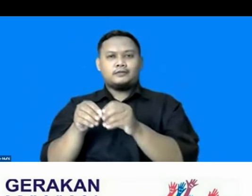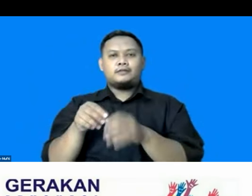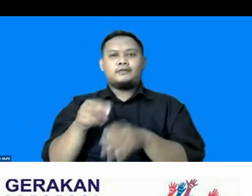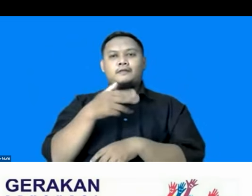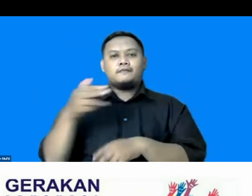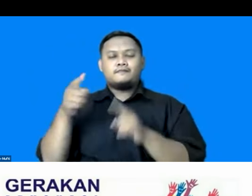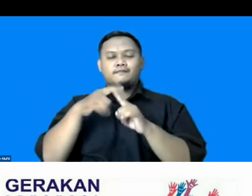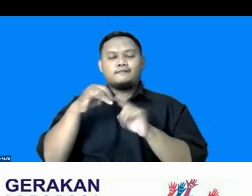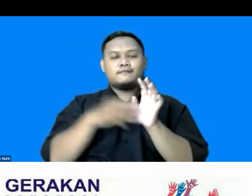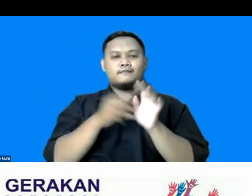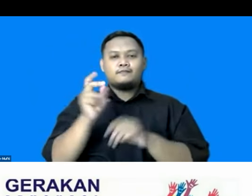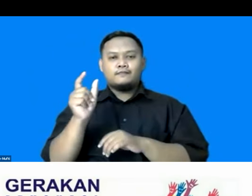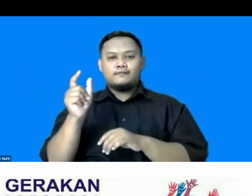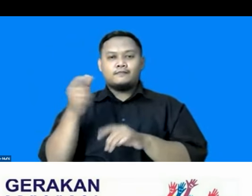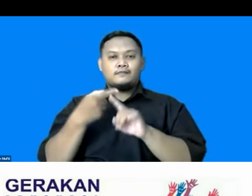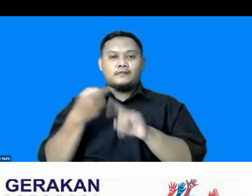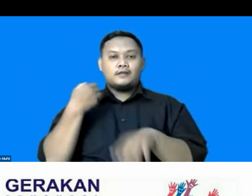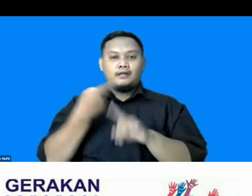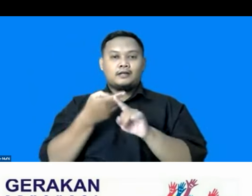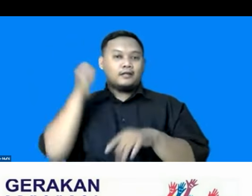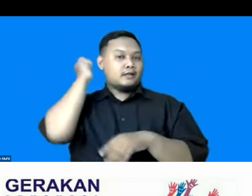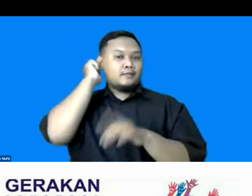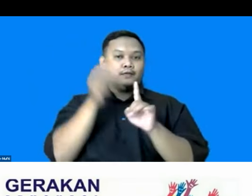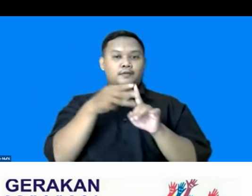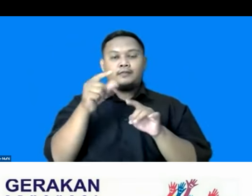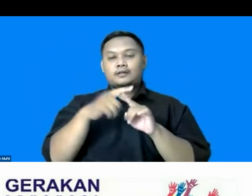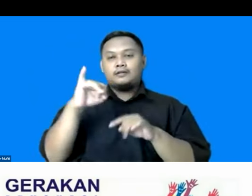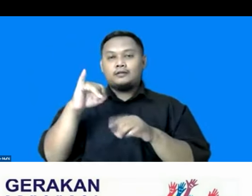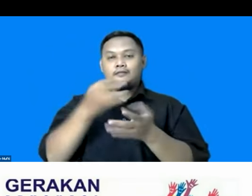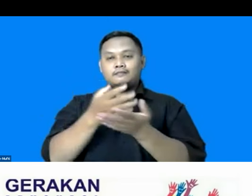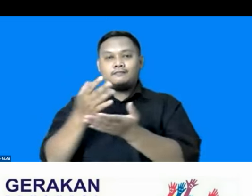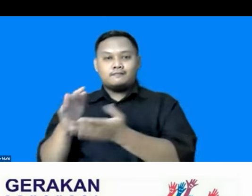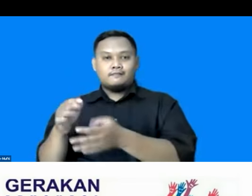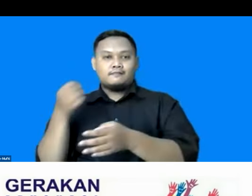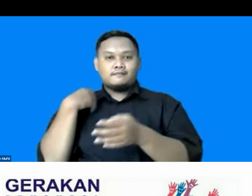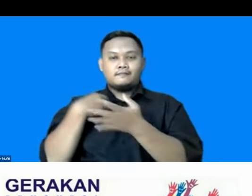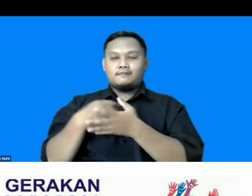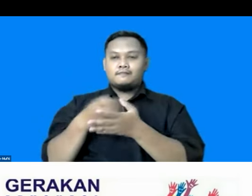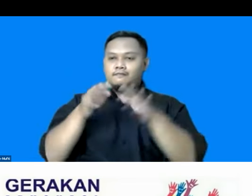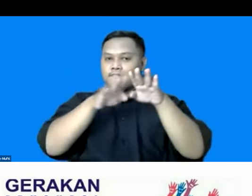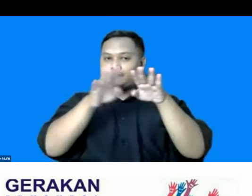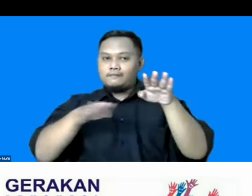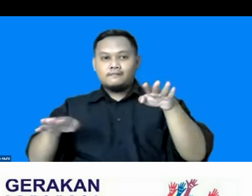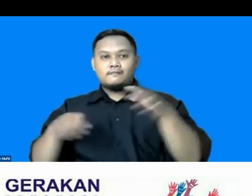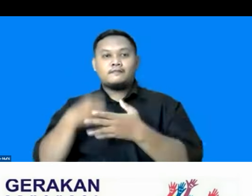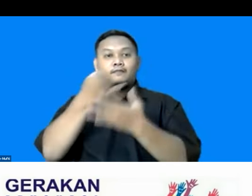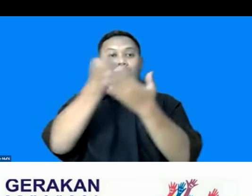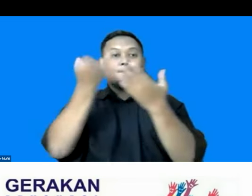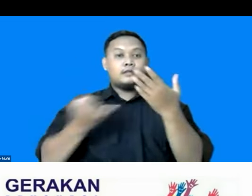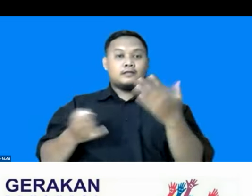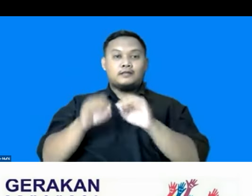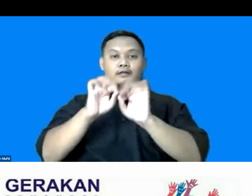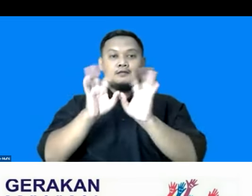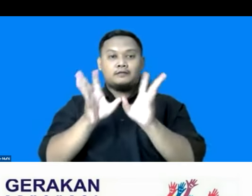ya. Ada dari Bu Berti nanti akan membagikan, dan juga ada usulan desain sekolah yang